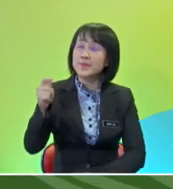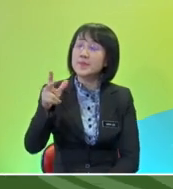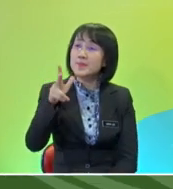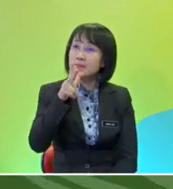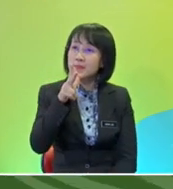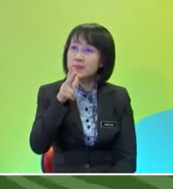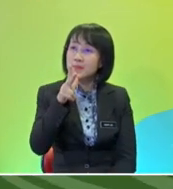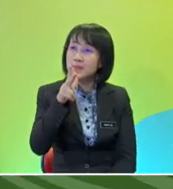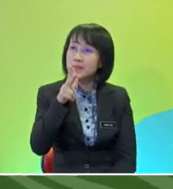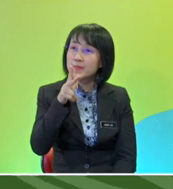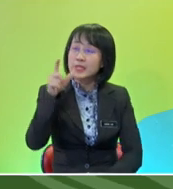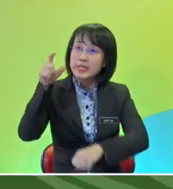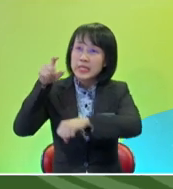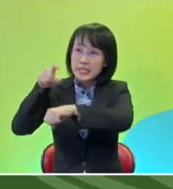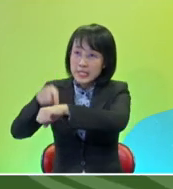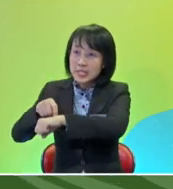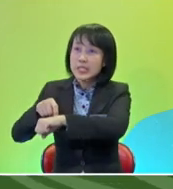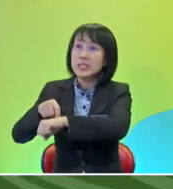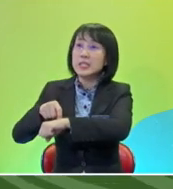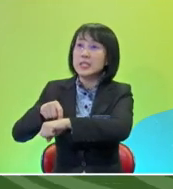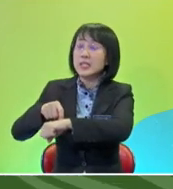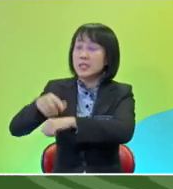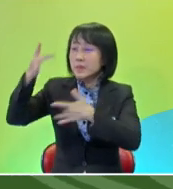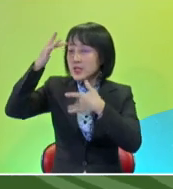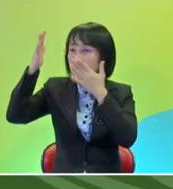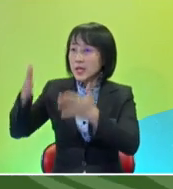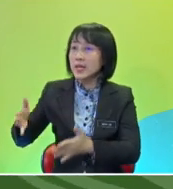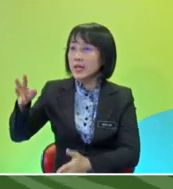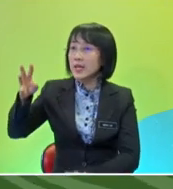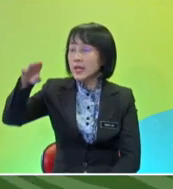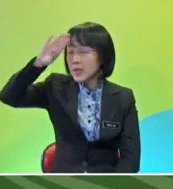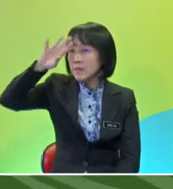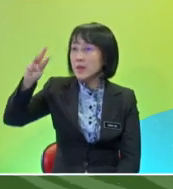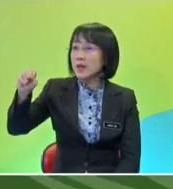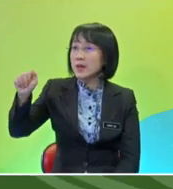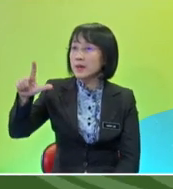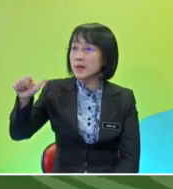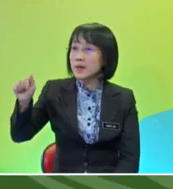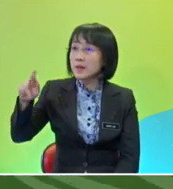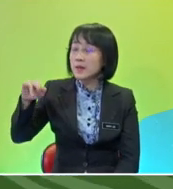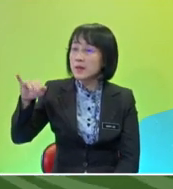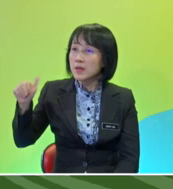betina menggigit malaria. Nyamuk tiruk